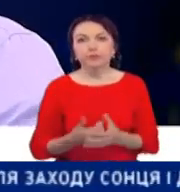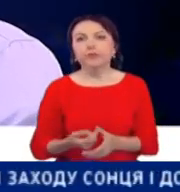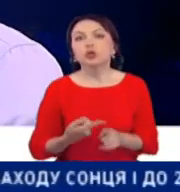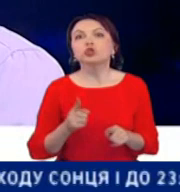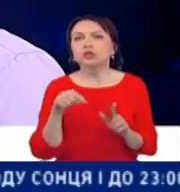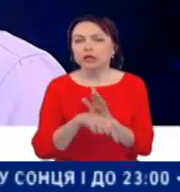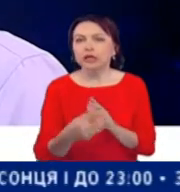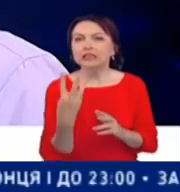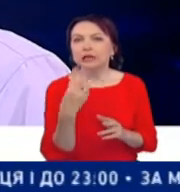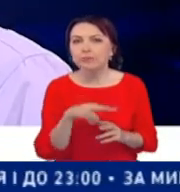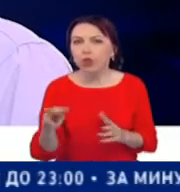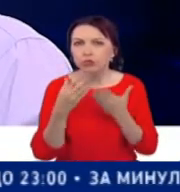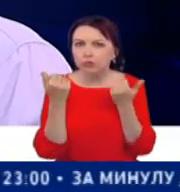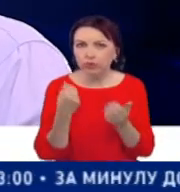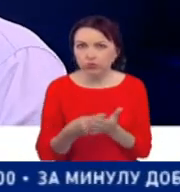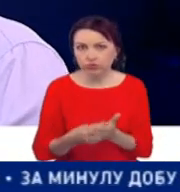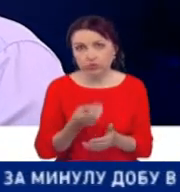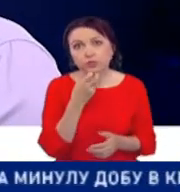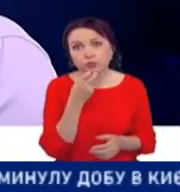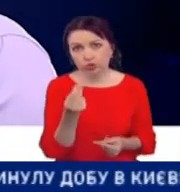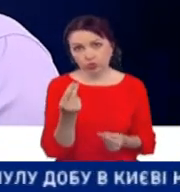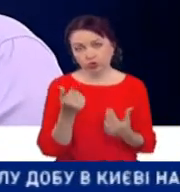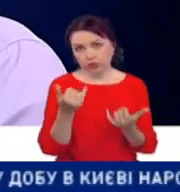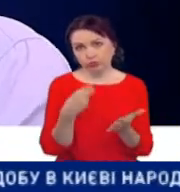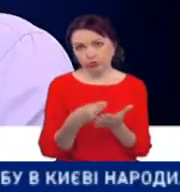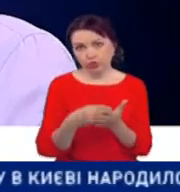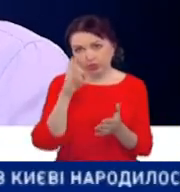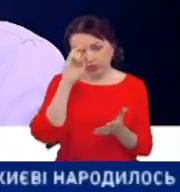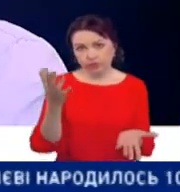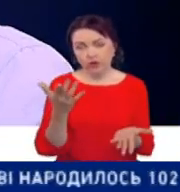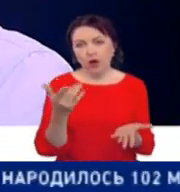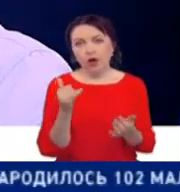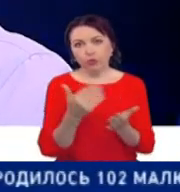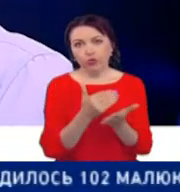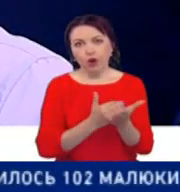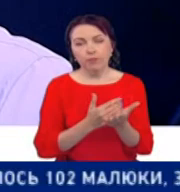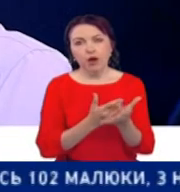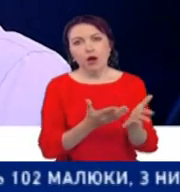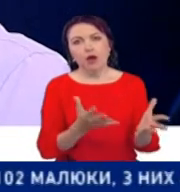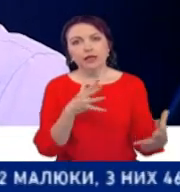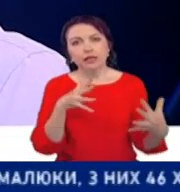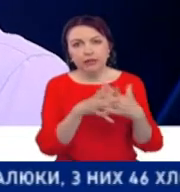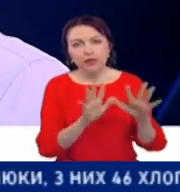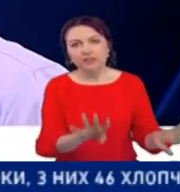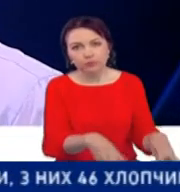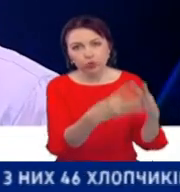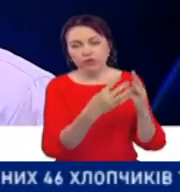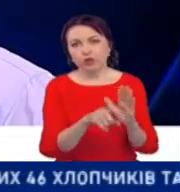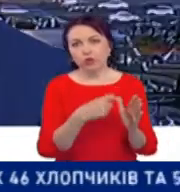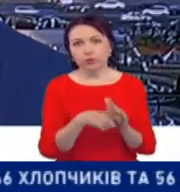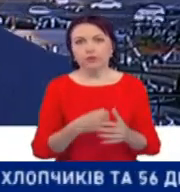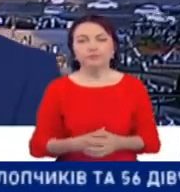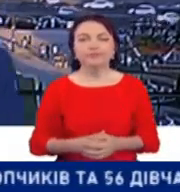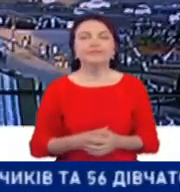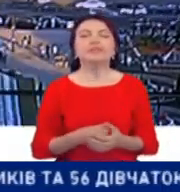3 мільйони немає в бюджеті? Це смішні кошти для бюджету, щодо програми там реінтеграції та відбудування Донбасу. Шановні, ми